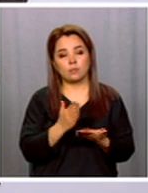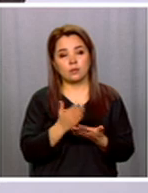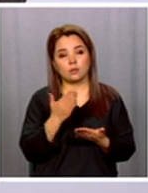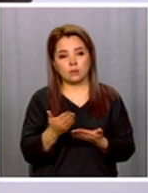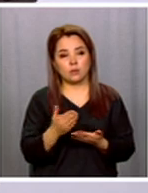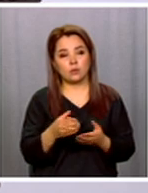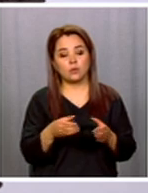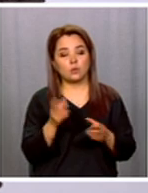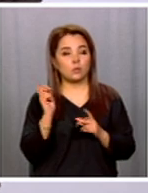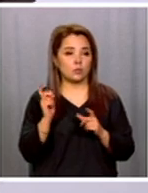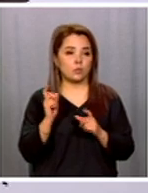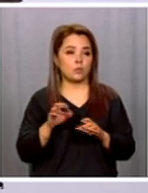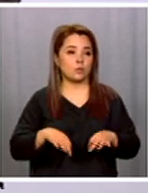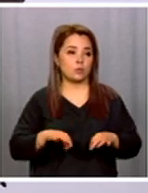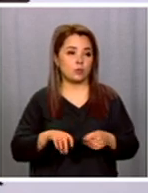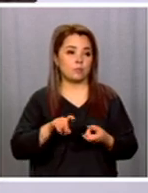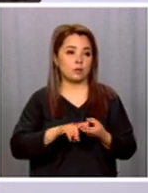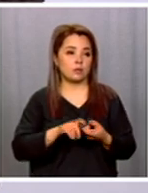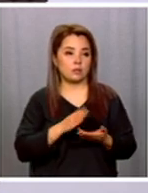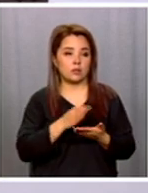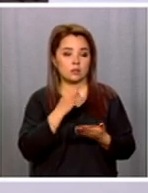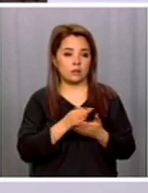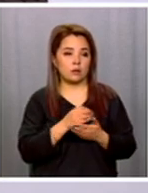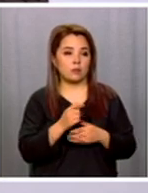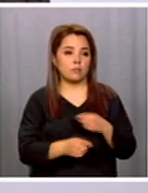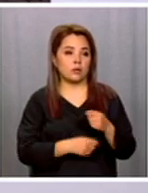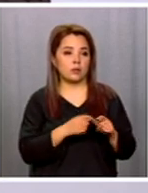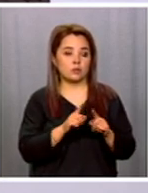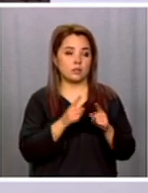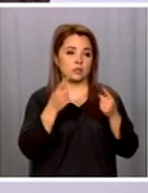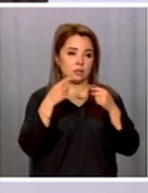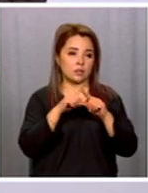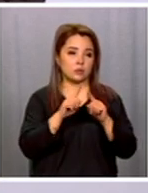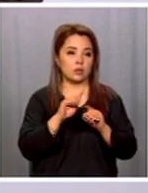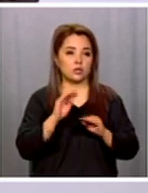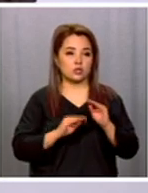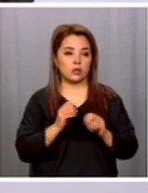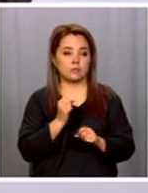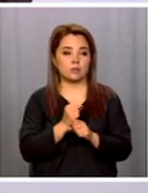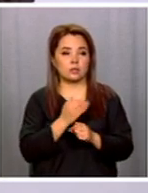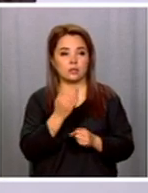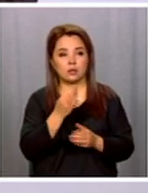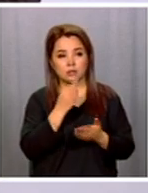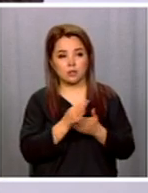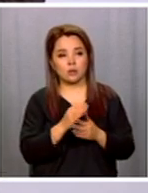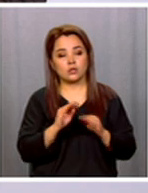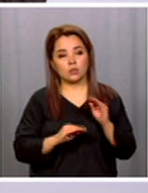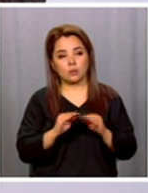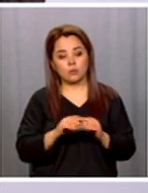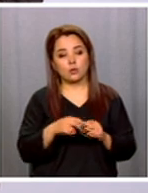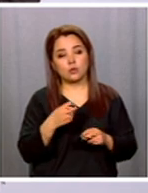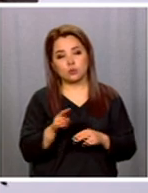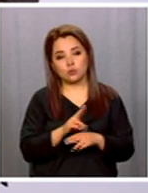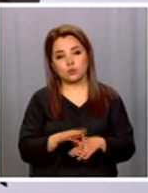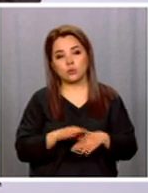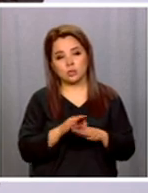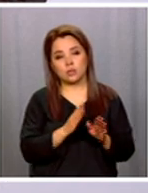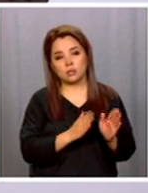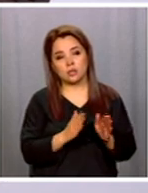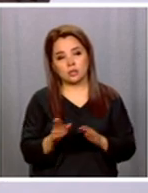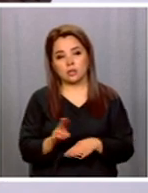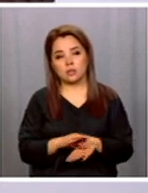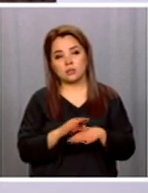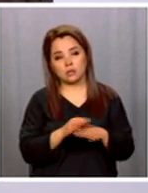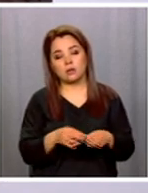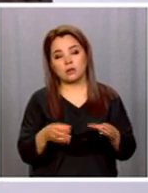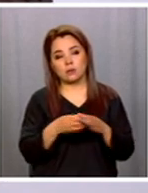жүк көлігімен байланыс, сонымен қатар материалдық және техникалық жабдықтау, жабдықтарды жөндеу және ретке келтіру, сонымен бірге ақпараттық